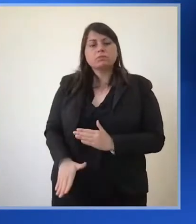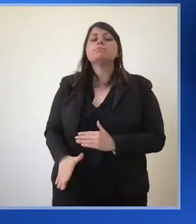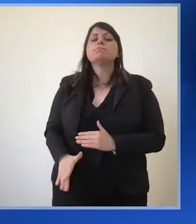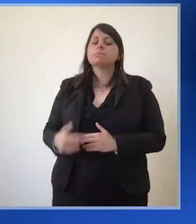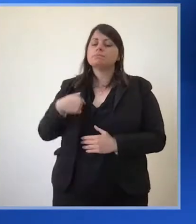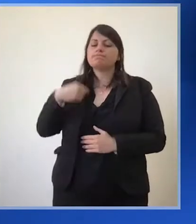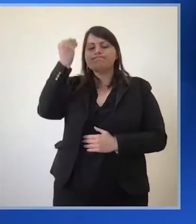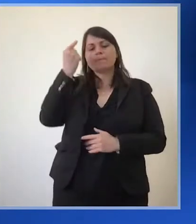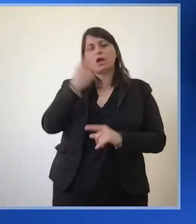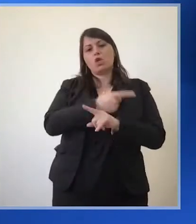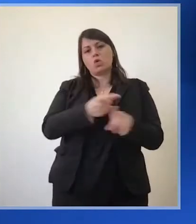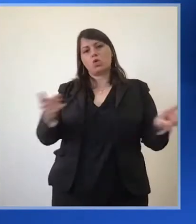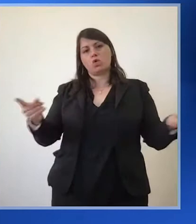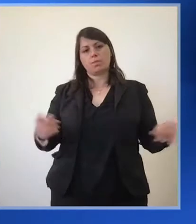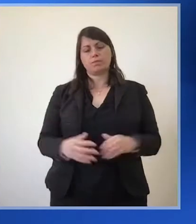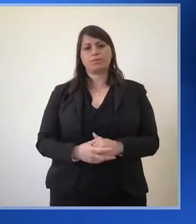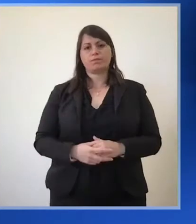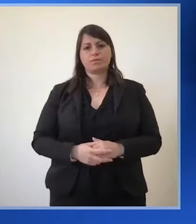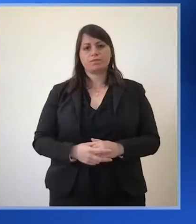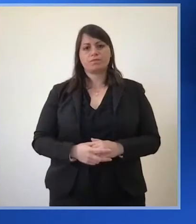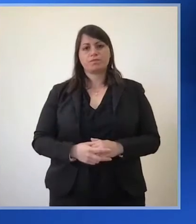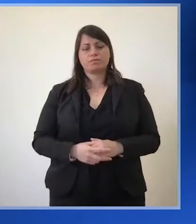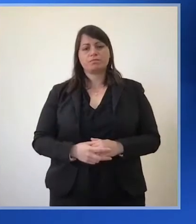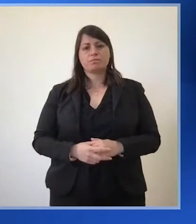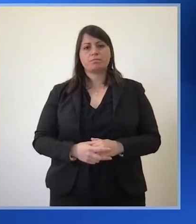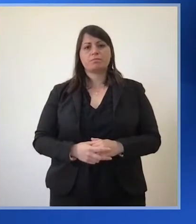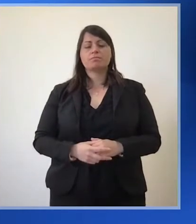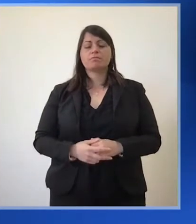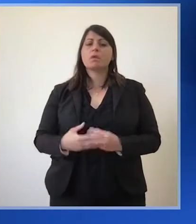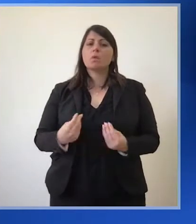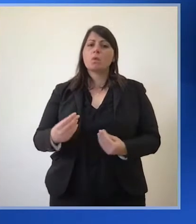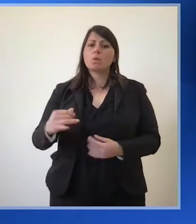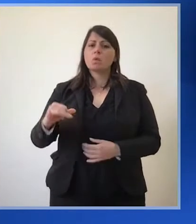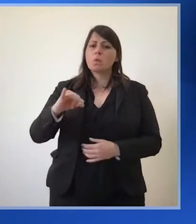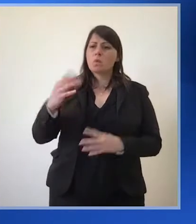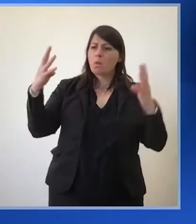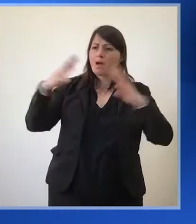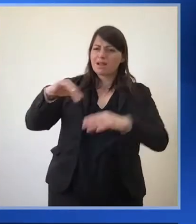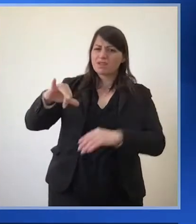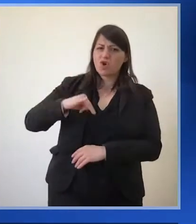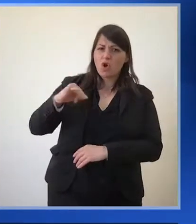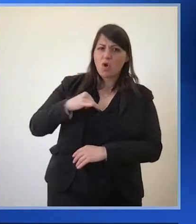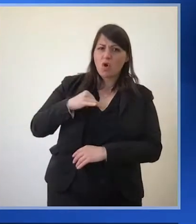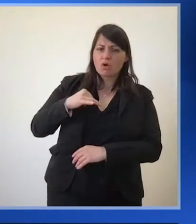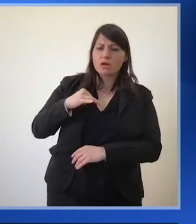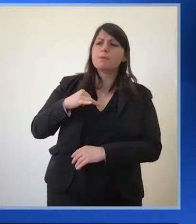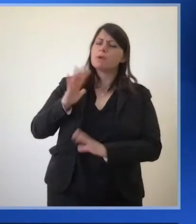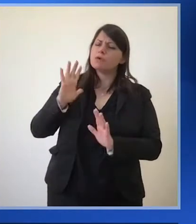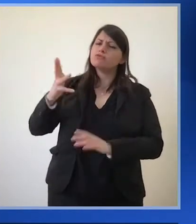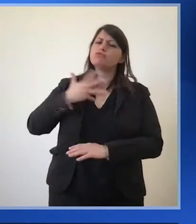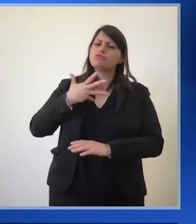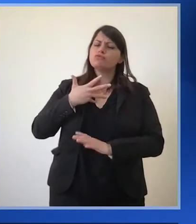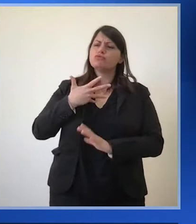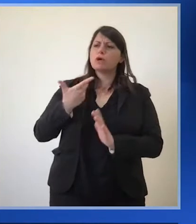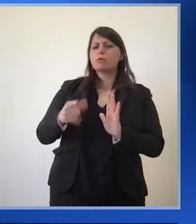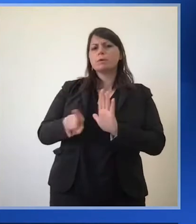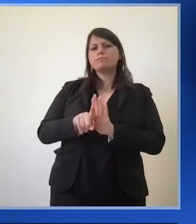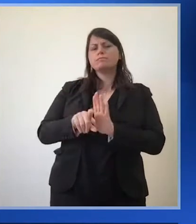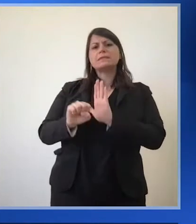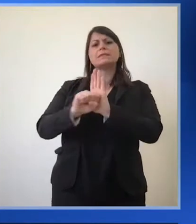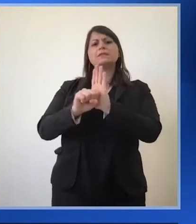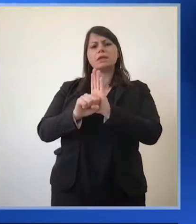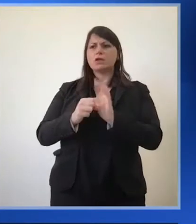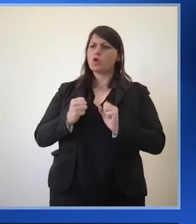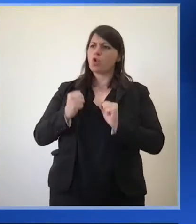Nel dolore della guerra non mancano anche segni incoraggianti, come le porte aperte di